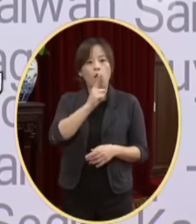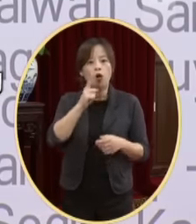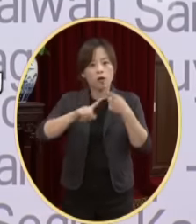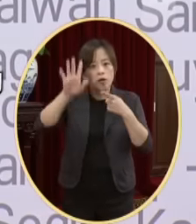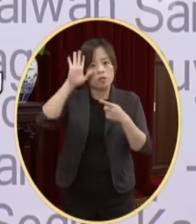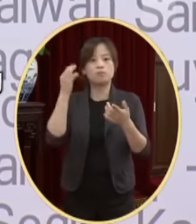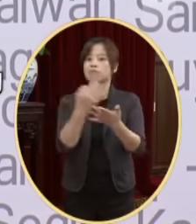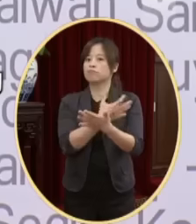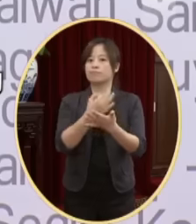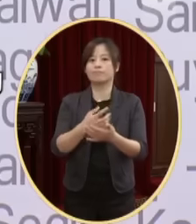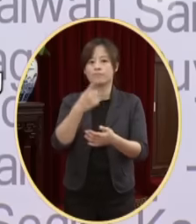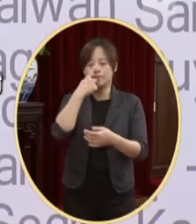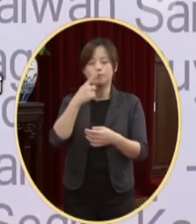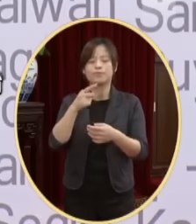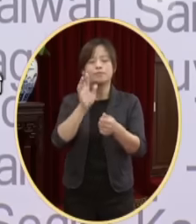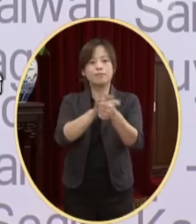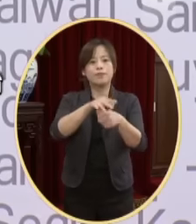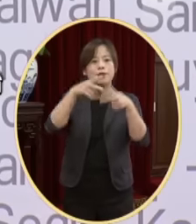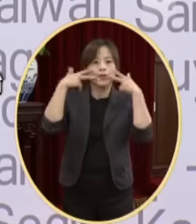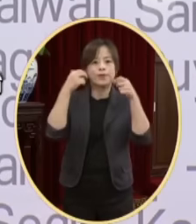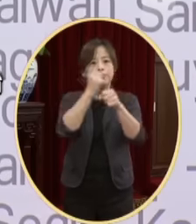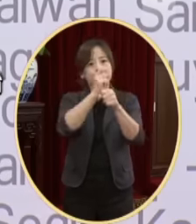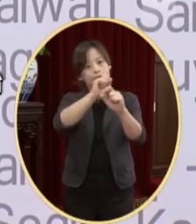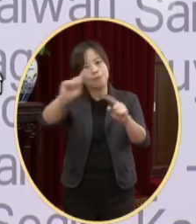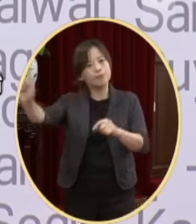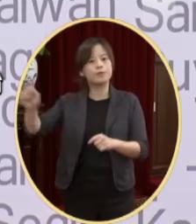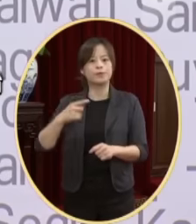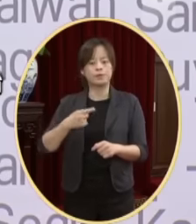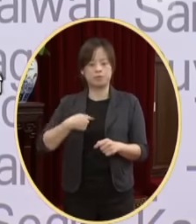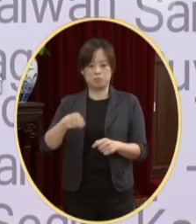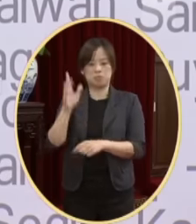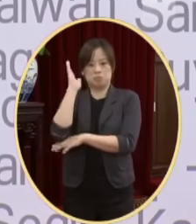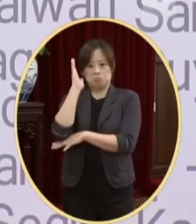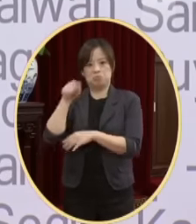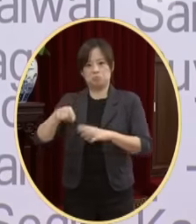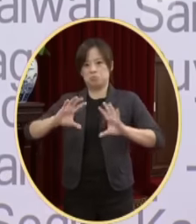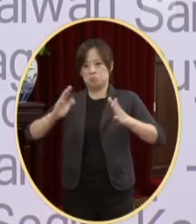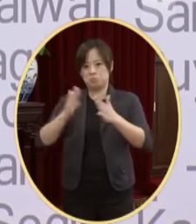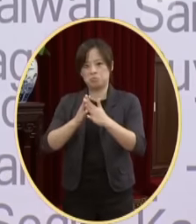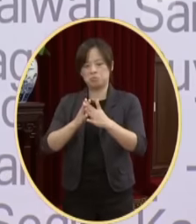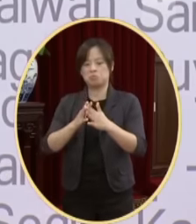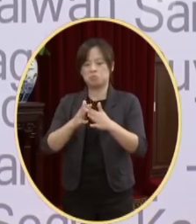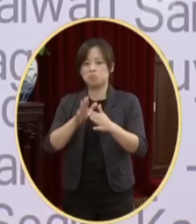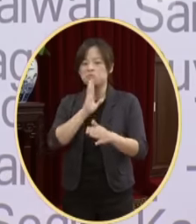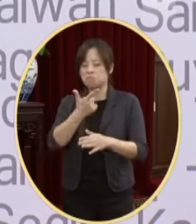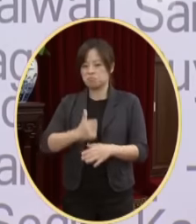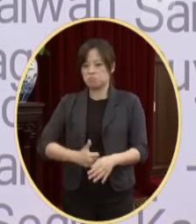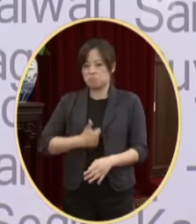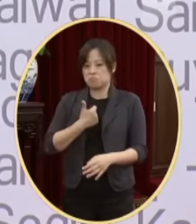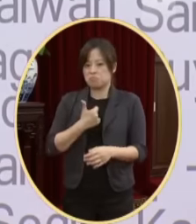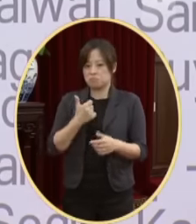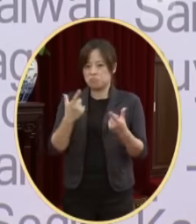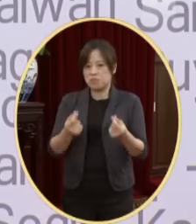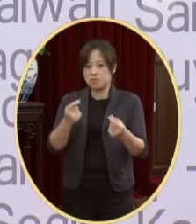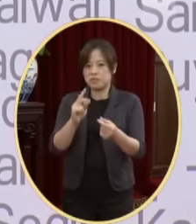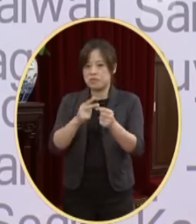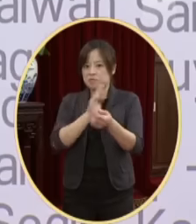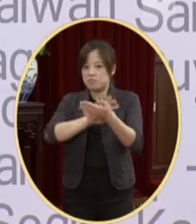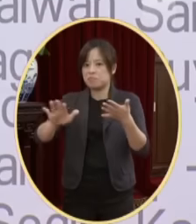是不够的，为原住民族所做的一切将是这个国家是否真正能够和解的关